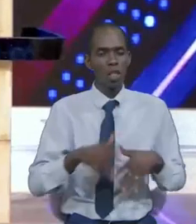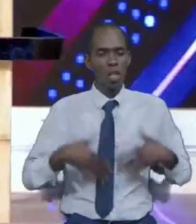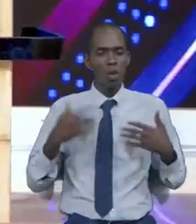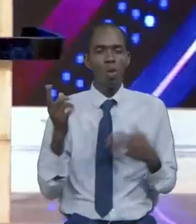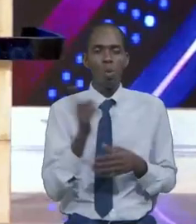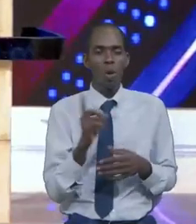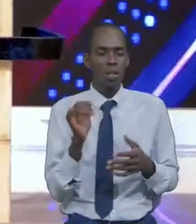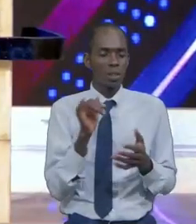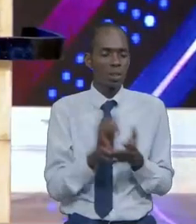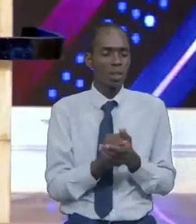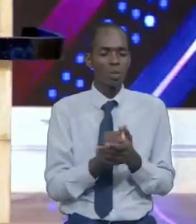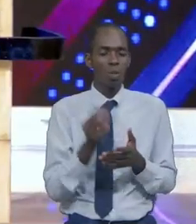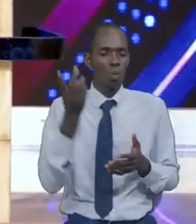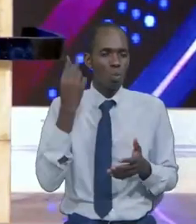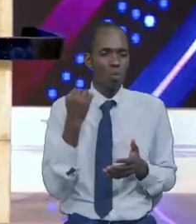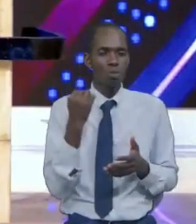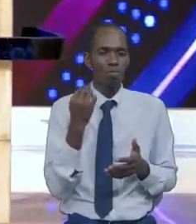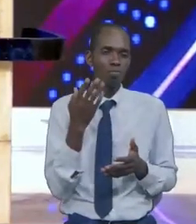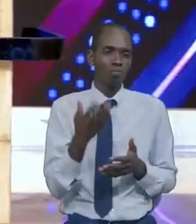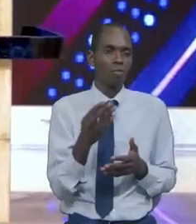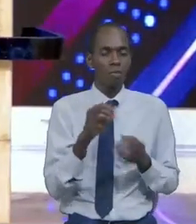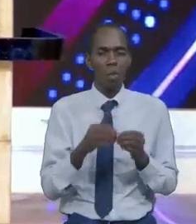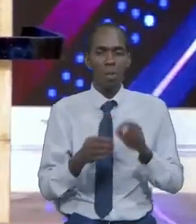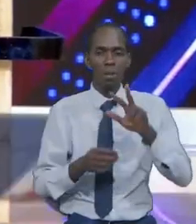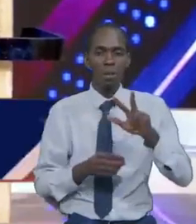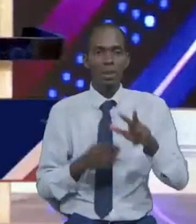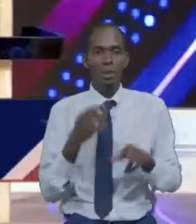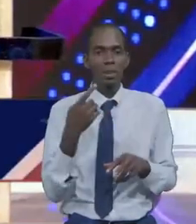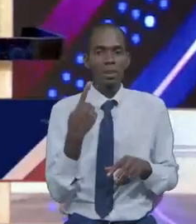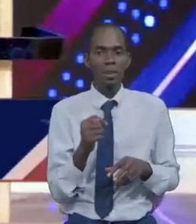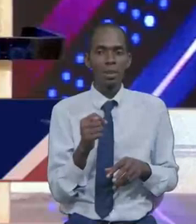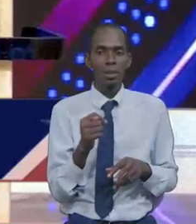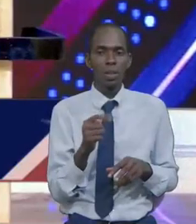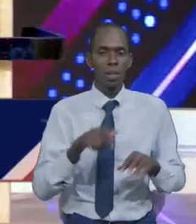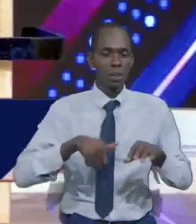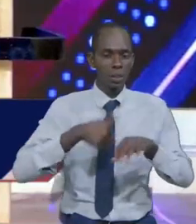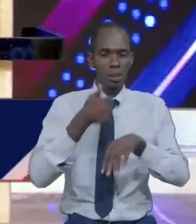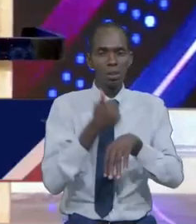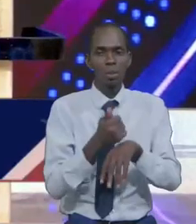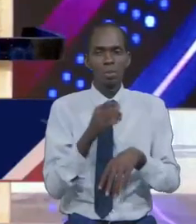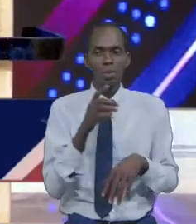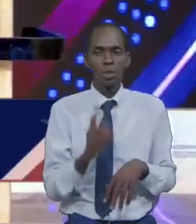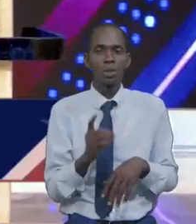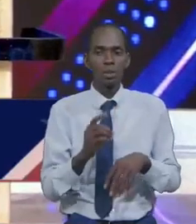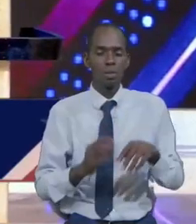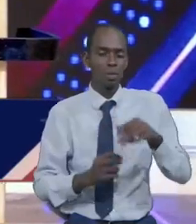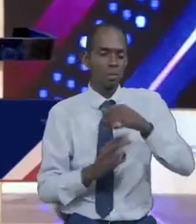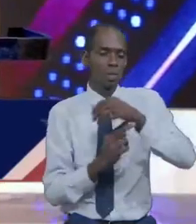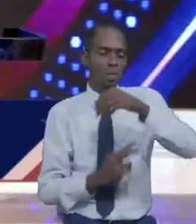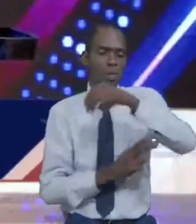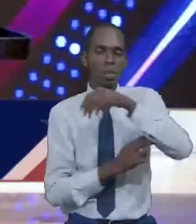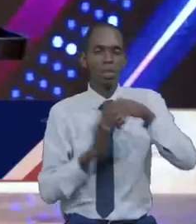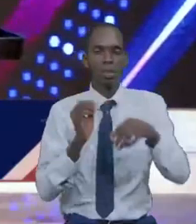connexion? Pourquoi cette consultation? Troisième partie, ce sont les colonnes établies dans l'église de